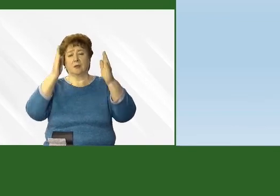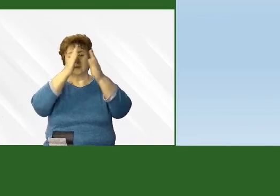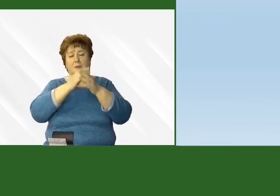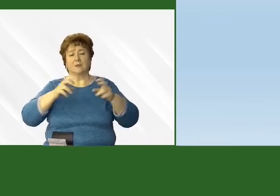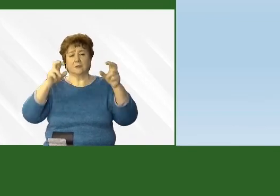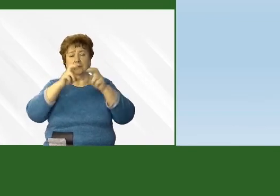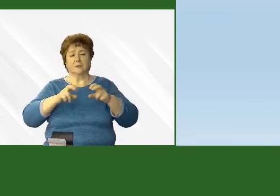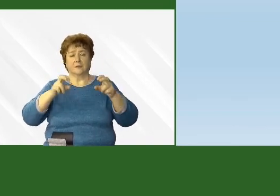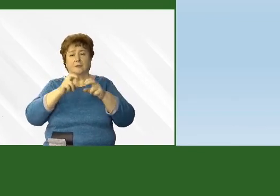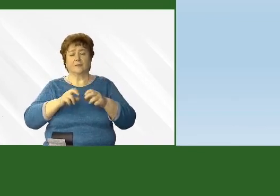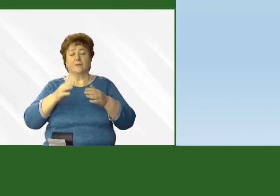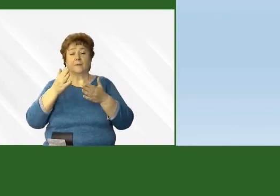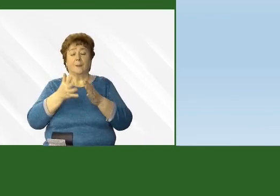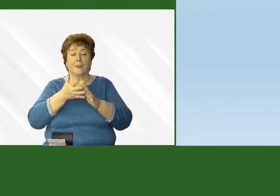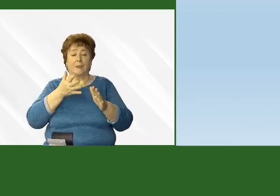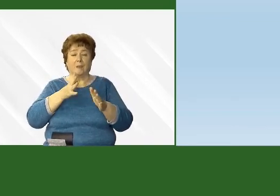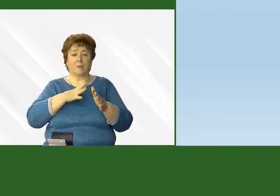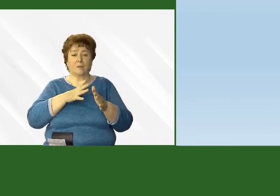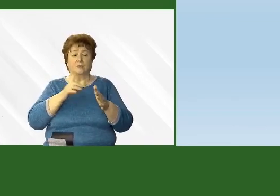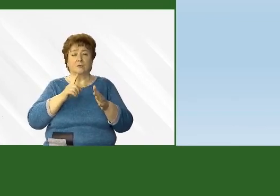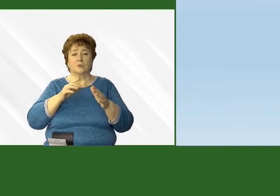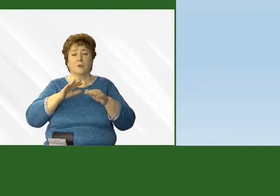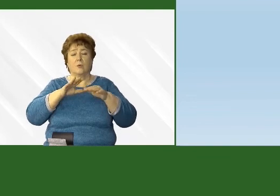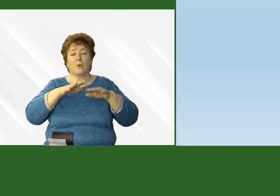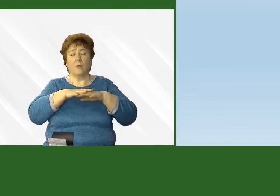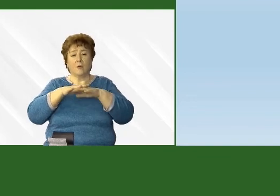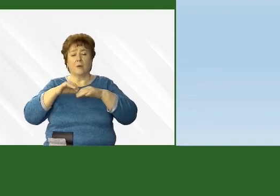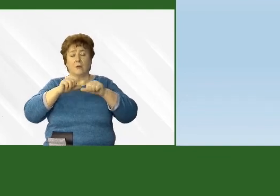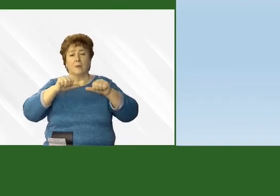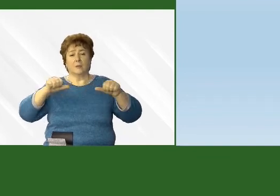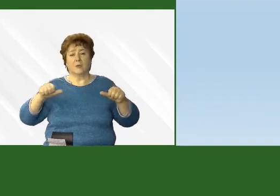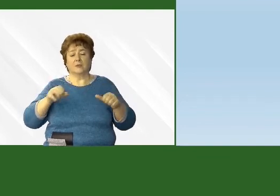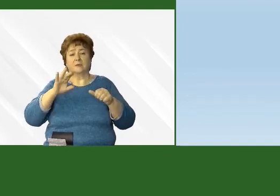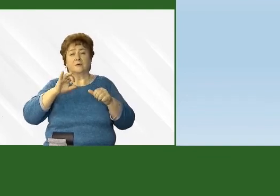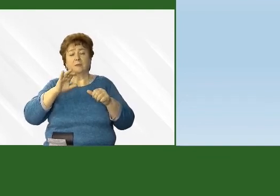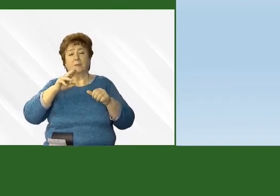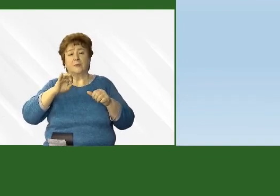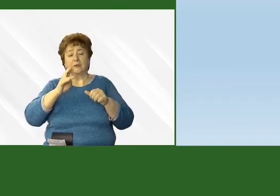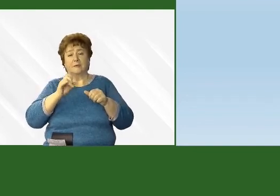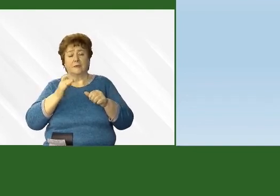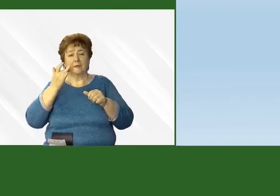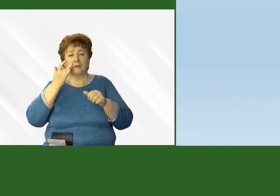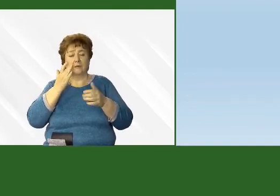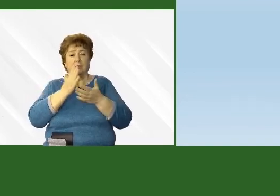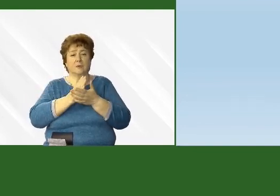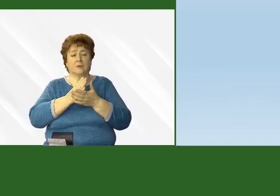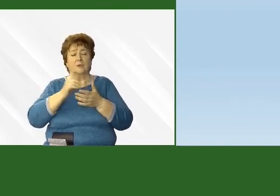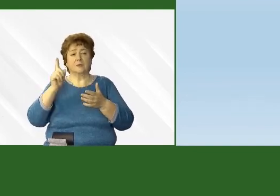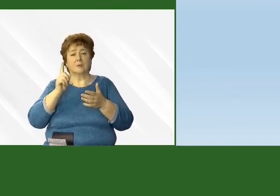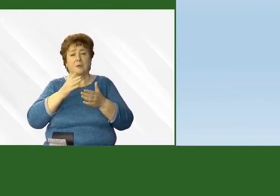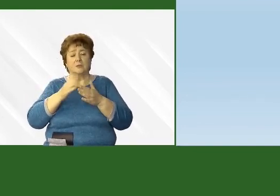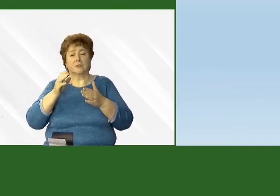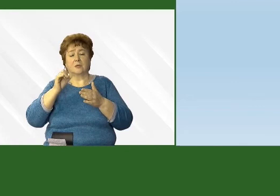атмосферных исследований выяснилось, что популяция некоторых видов пингвинов, которые обитают в западной части